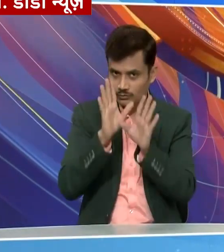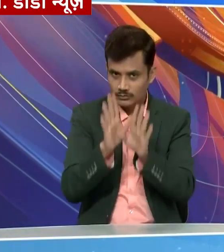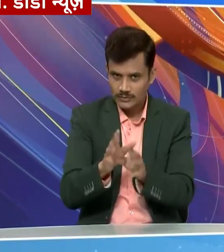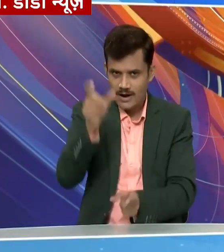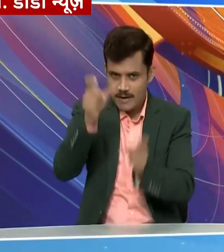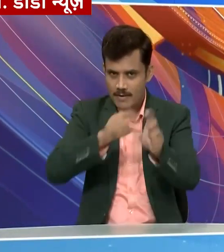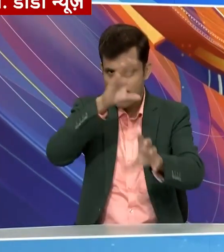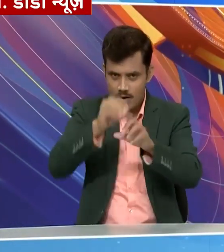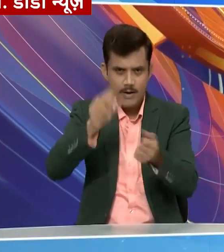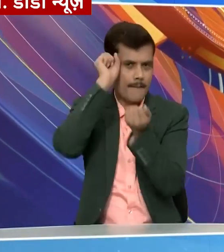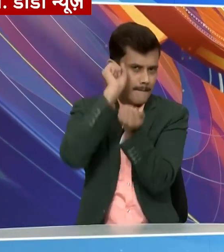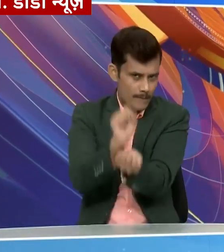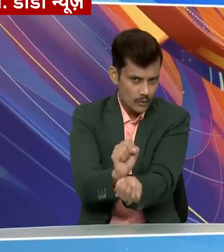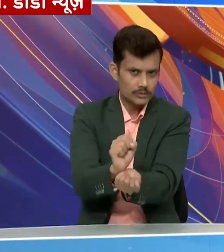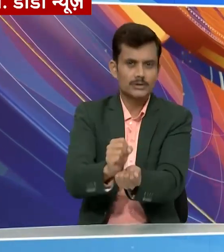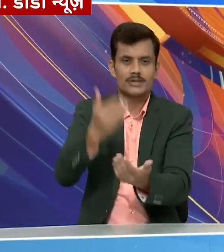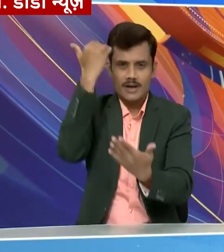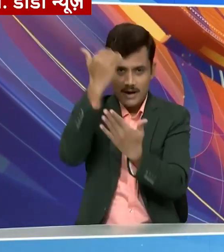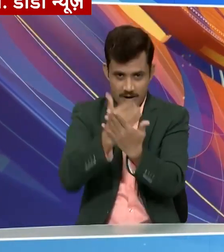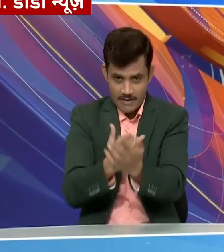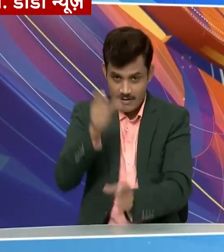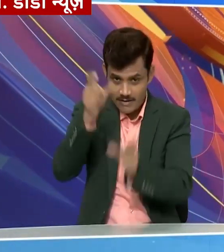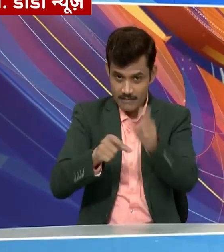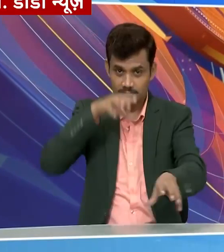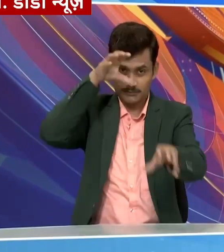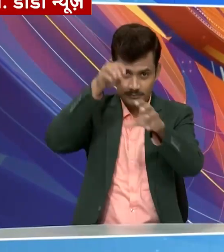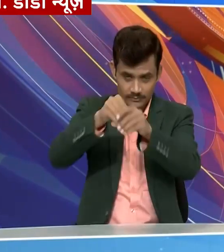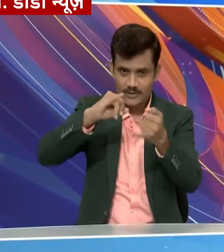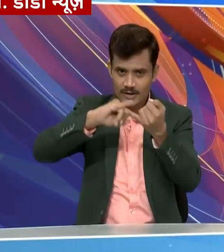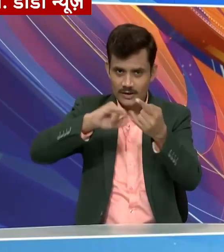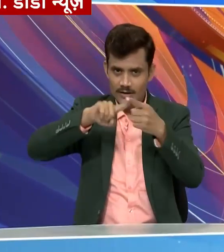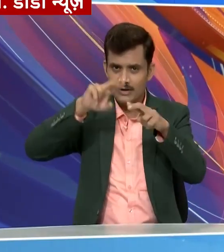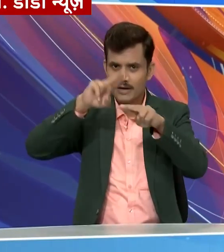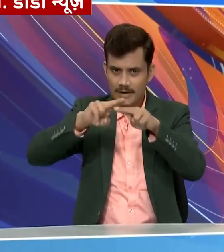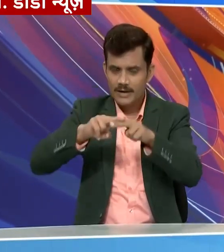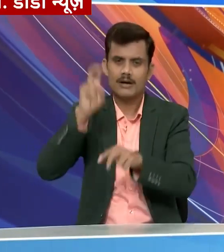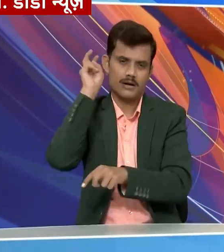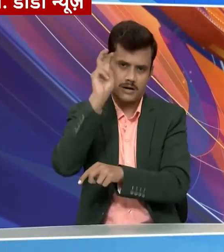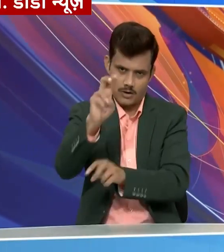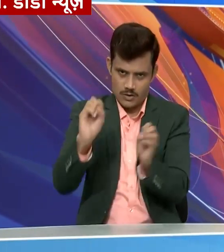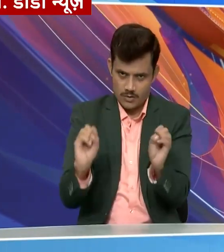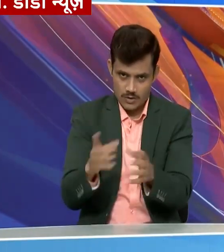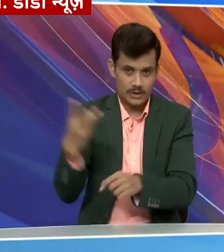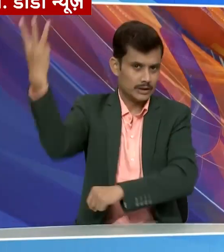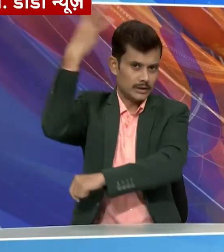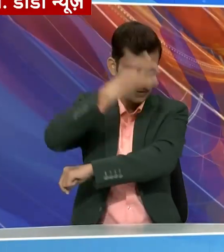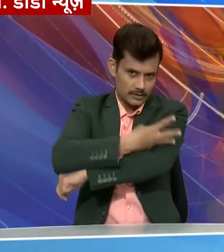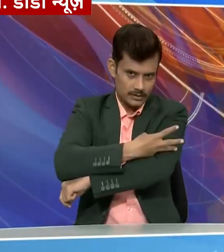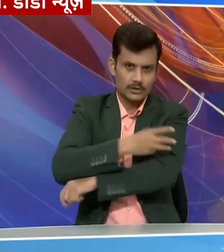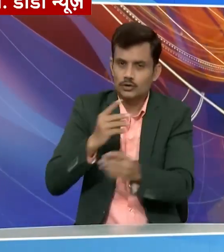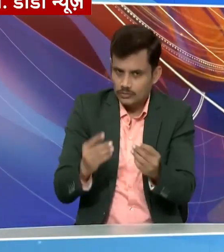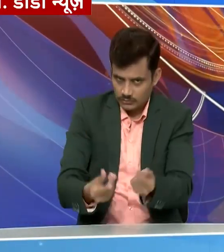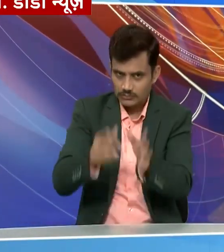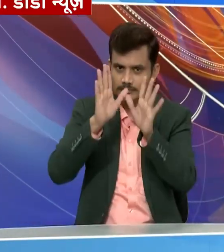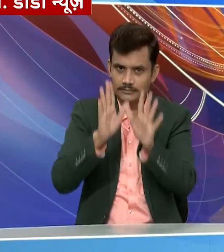आम जनता, पुलिस कर्मियों और सम्मेलन में हिस्सा लेने वाले कर्मचारियों के लिए ये सुविधा 3 दिनों के लिए जल्दी